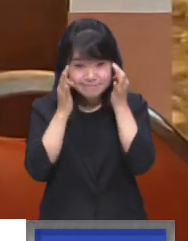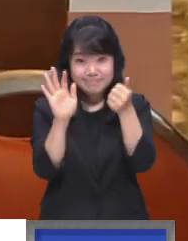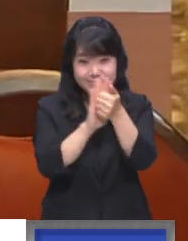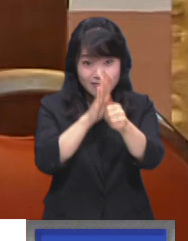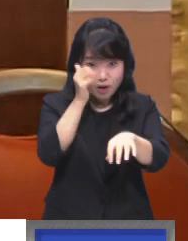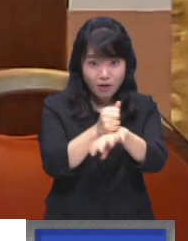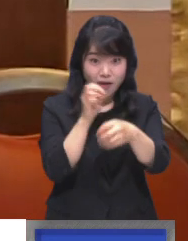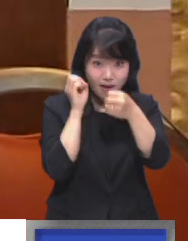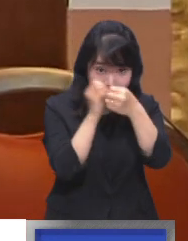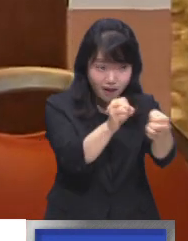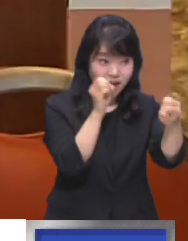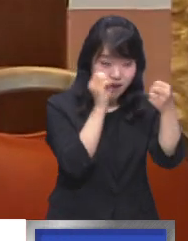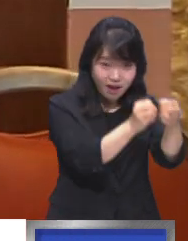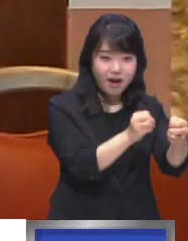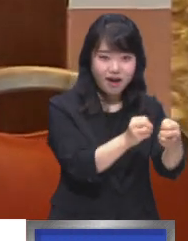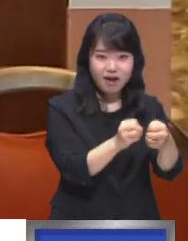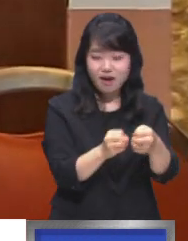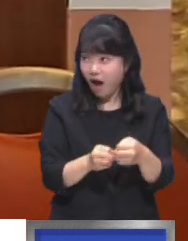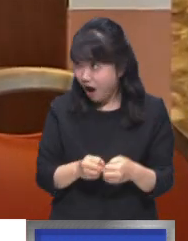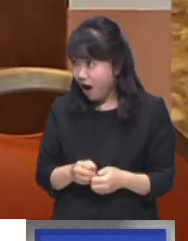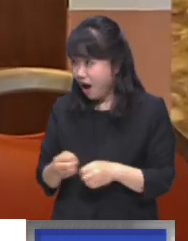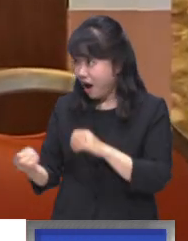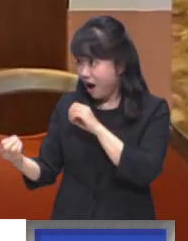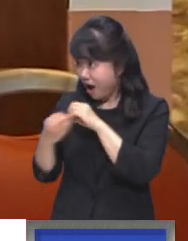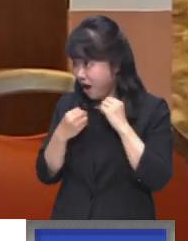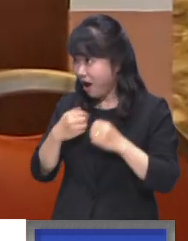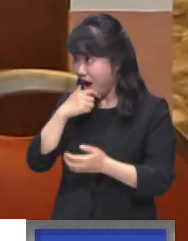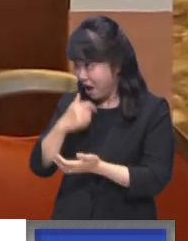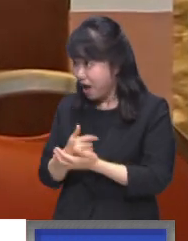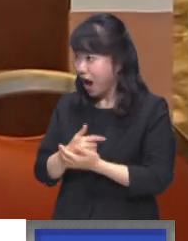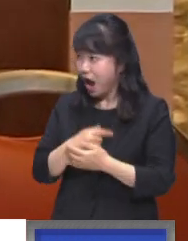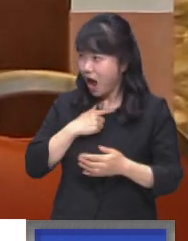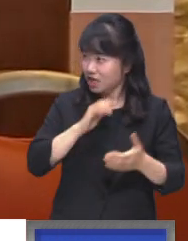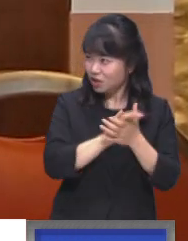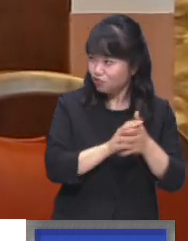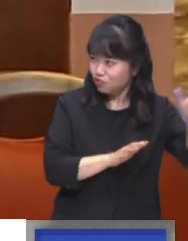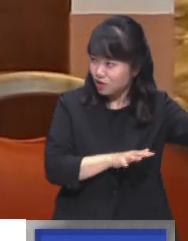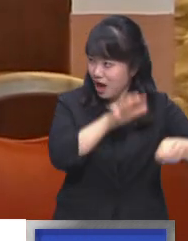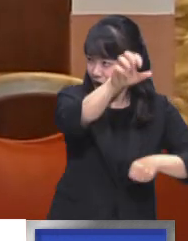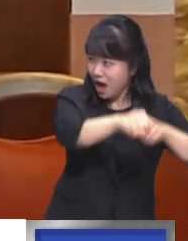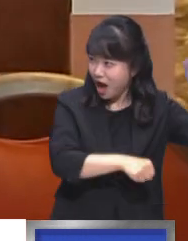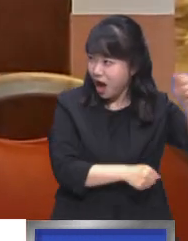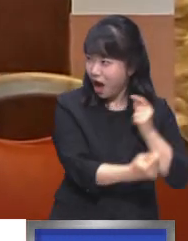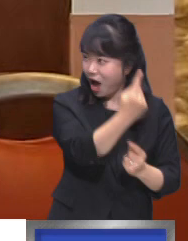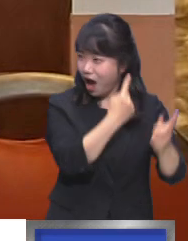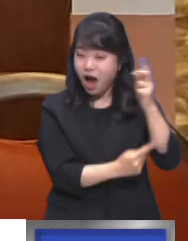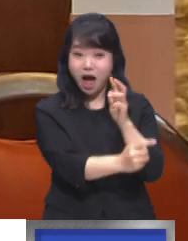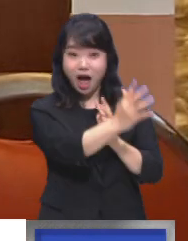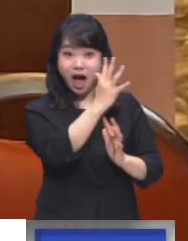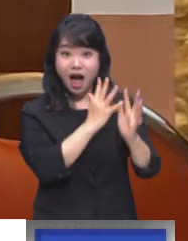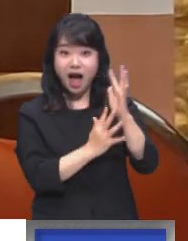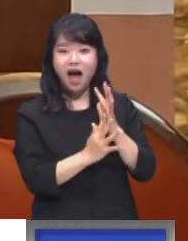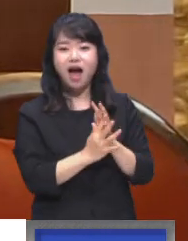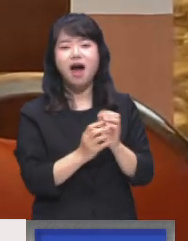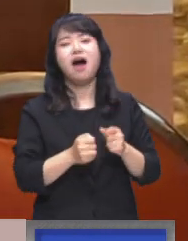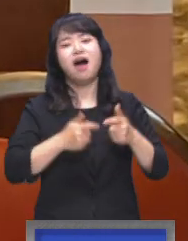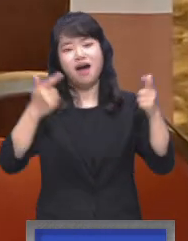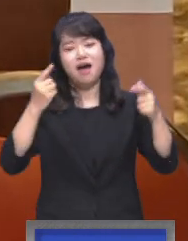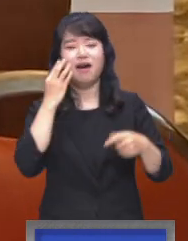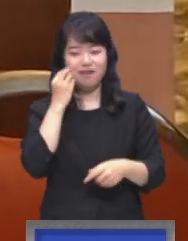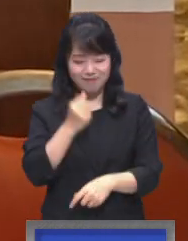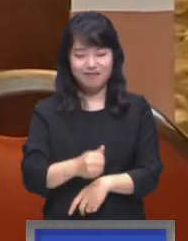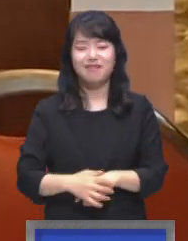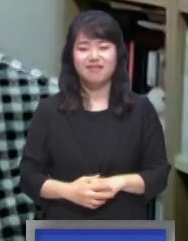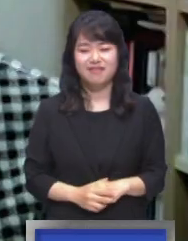그 손님이 손님을 또 데리고 온 손님이 손님을 데리고 오다 보니까 아이가 점차점차 자리를 잡히게 된것 같습니다.